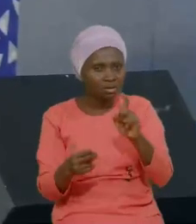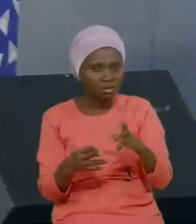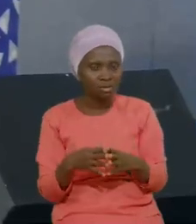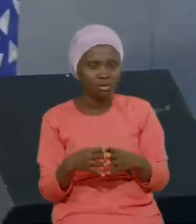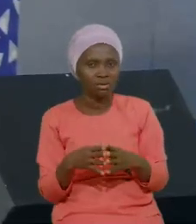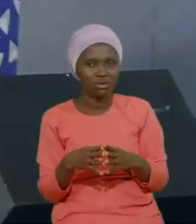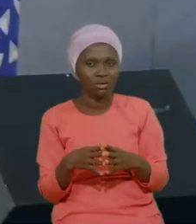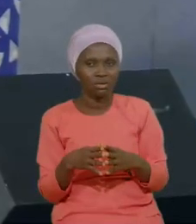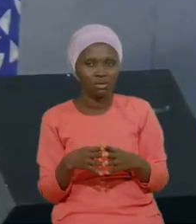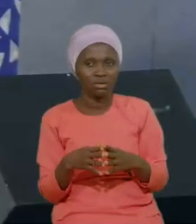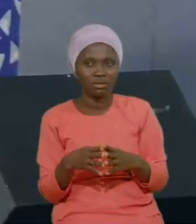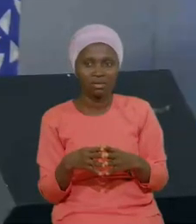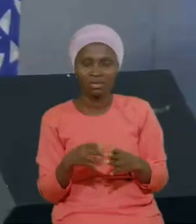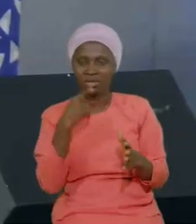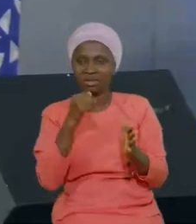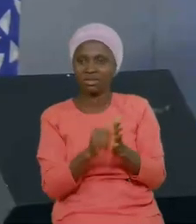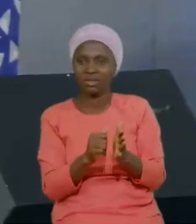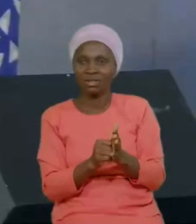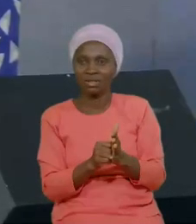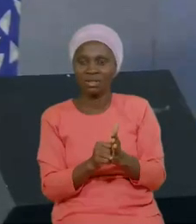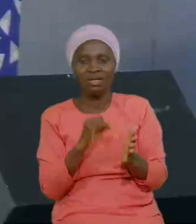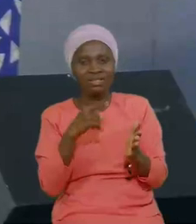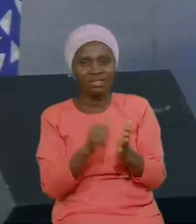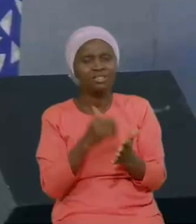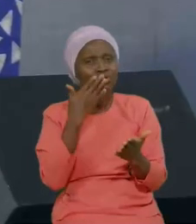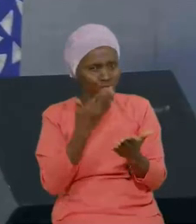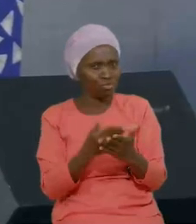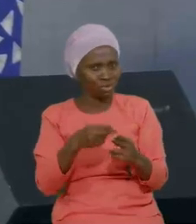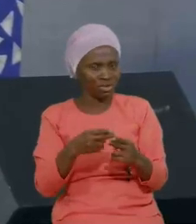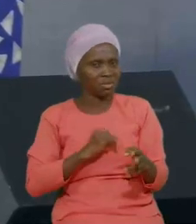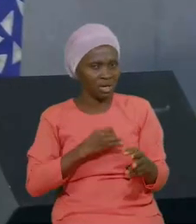Et il m'a demandé, mais est-ce que tu connais la signification de ton nom?